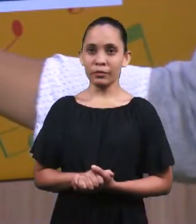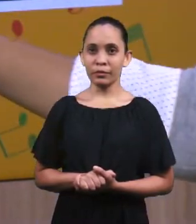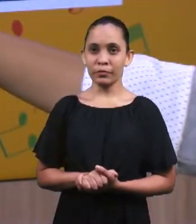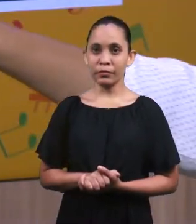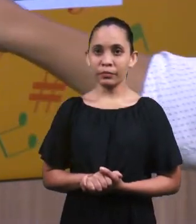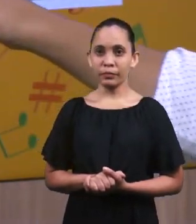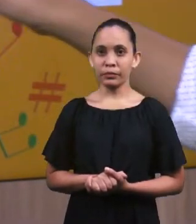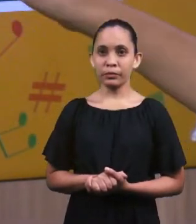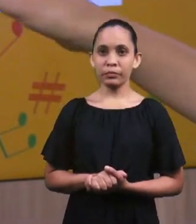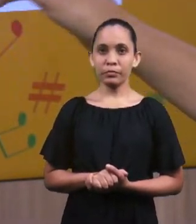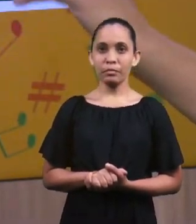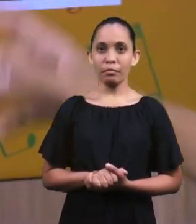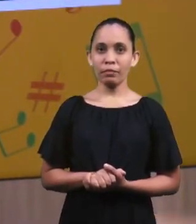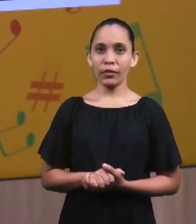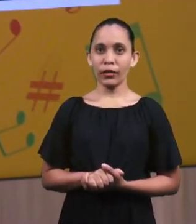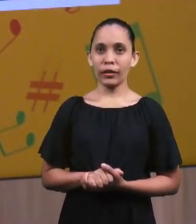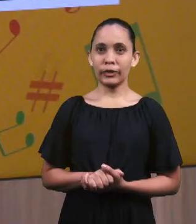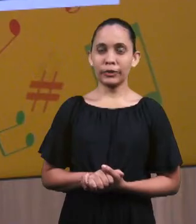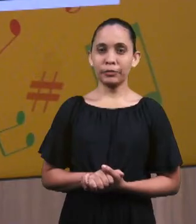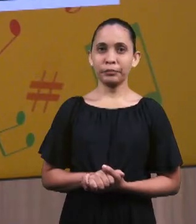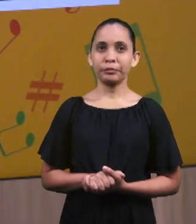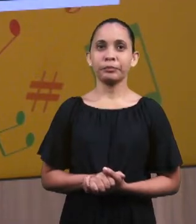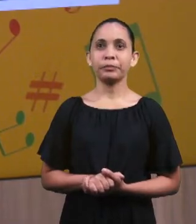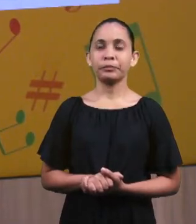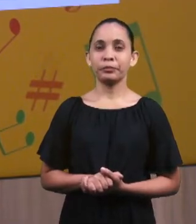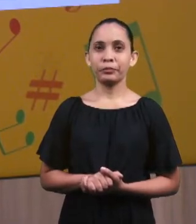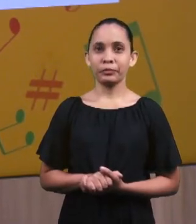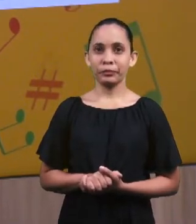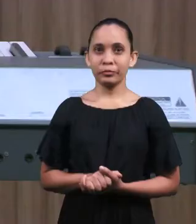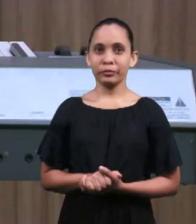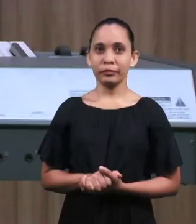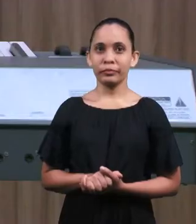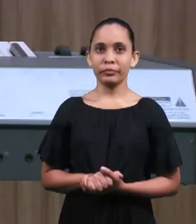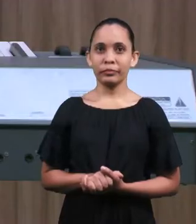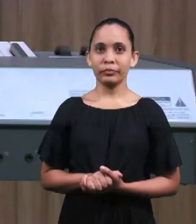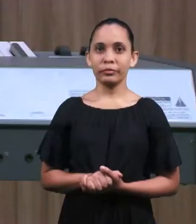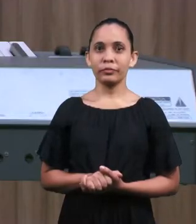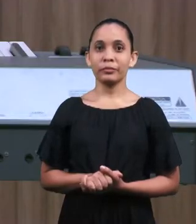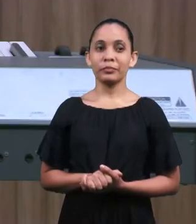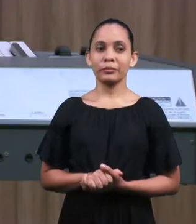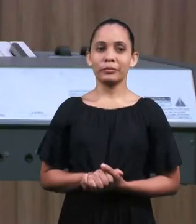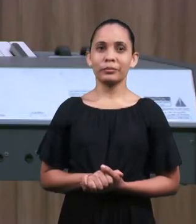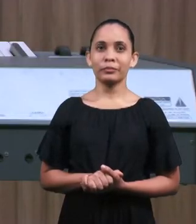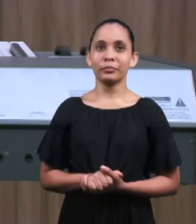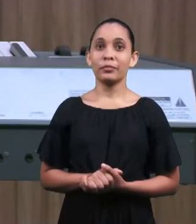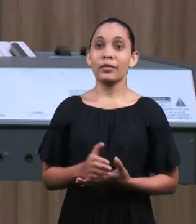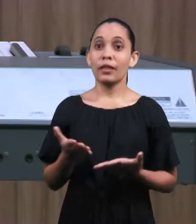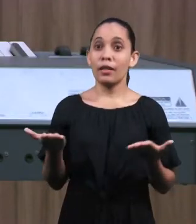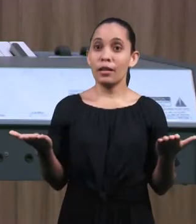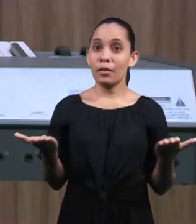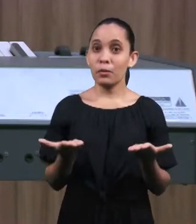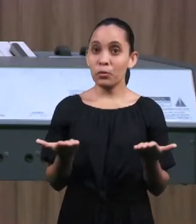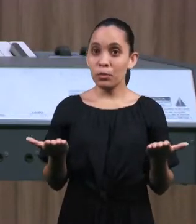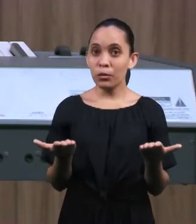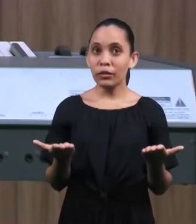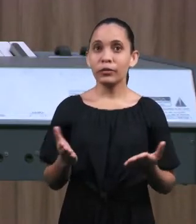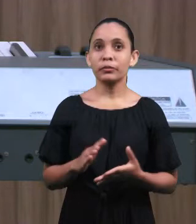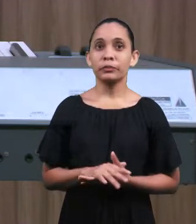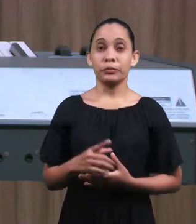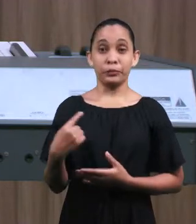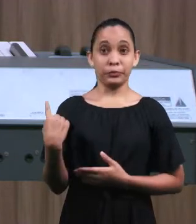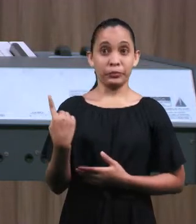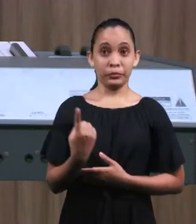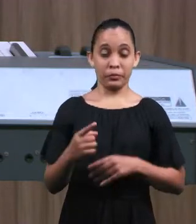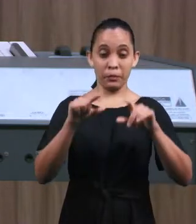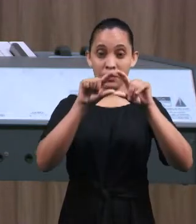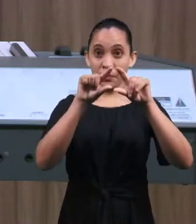ré, mi, ré, dó. Maintenant, nous allons faire travailler phrase